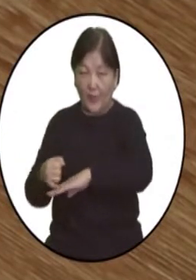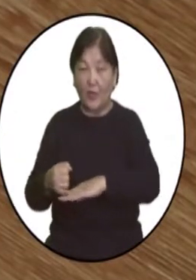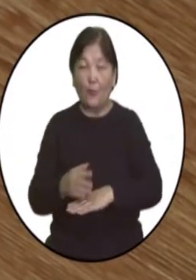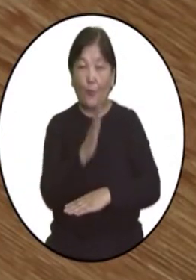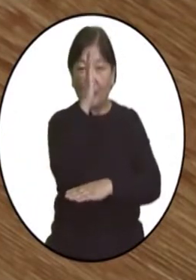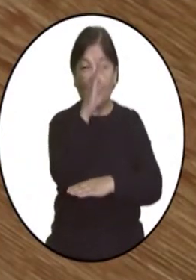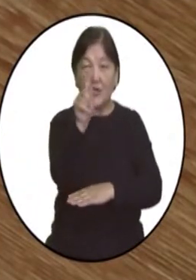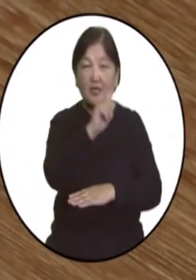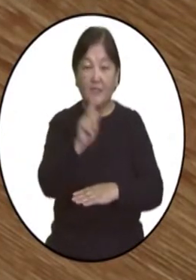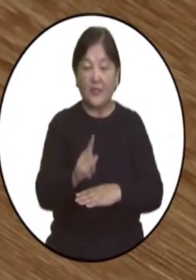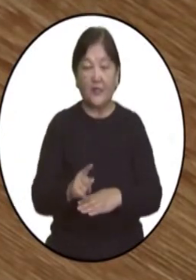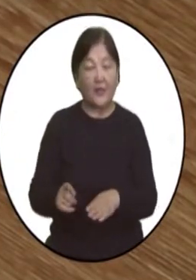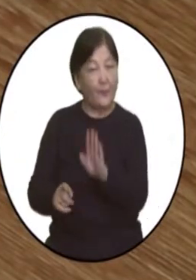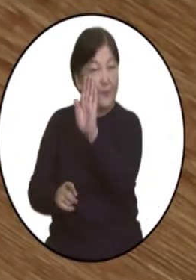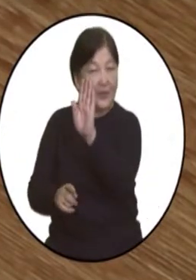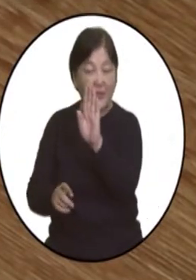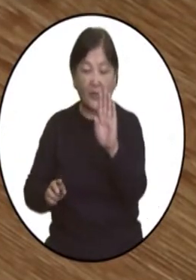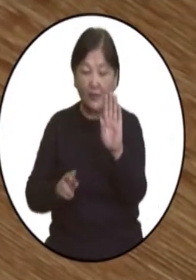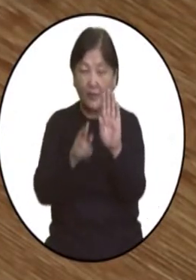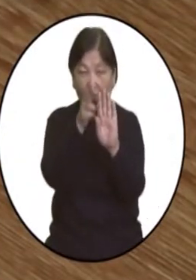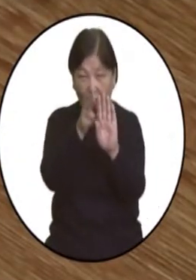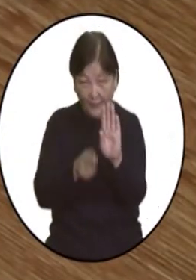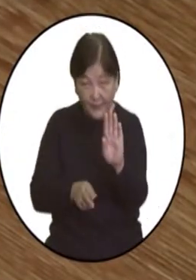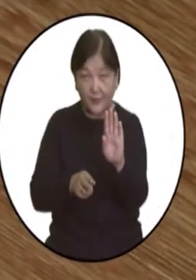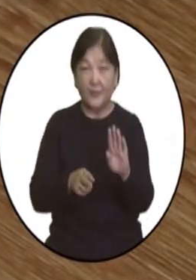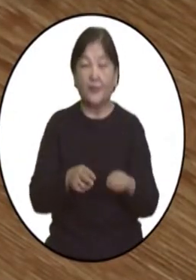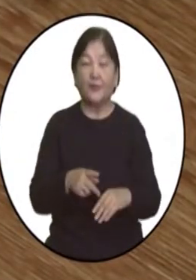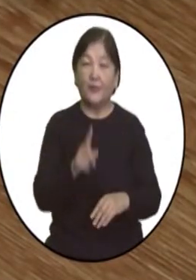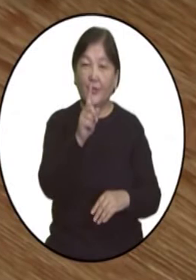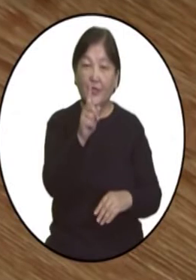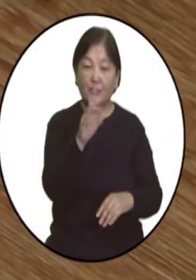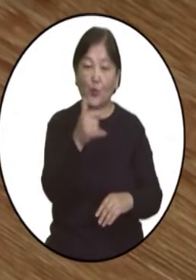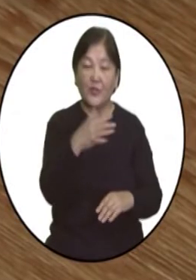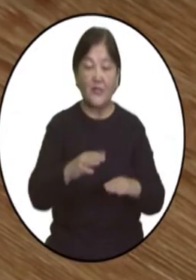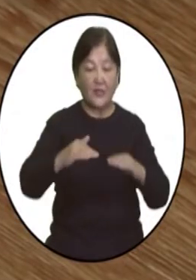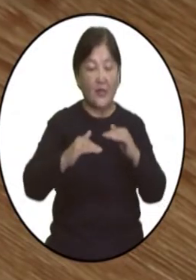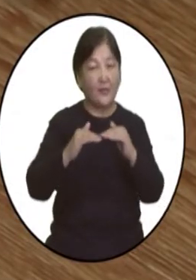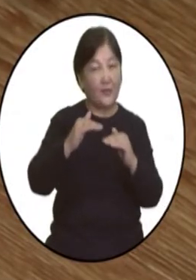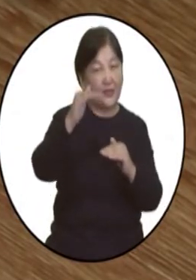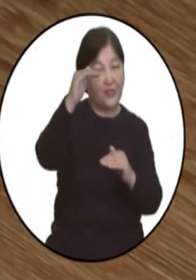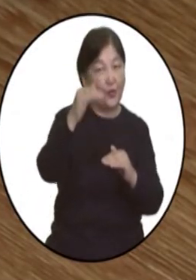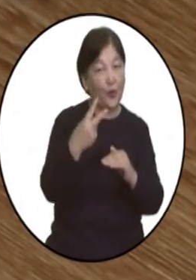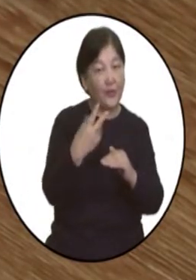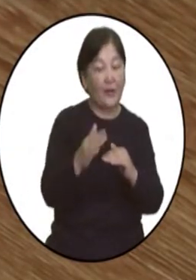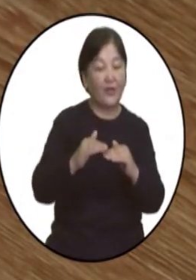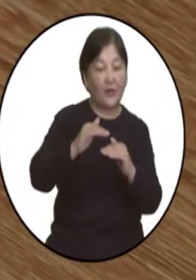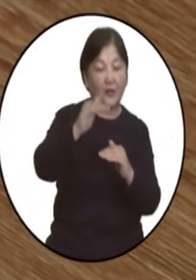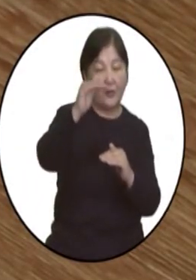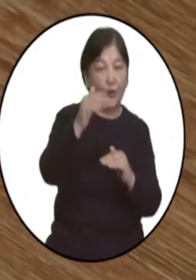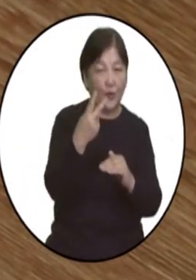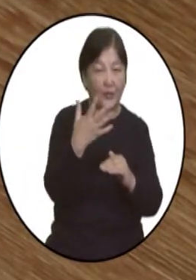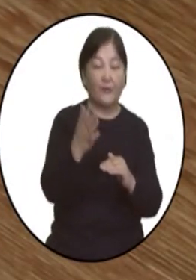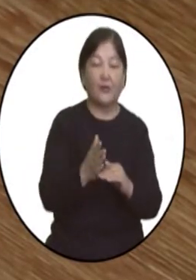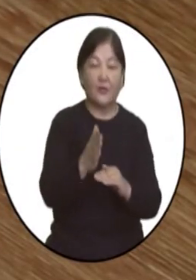тэнхлэгтэй параллел зэрэгцээгээр шилжүүлээд X утгаас дээш шулуун датлаа. А мөн